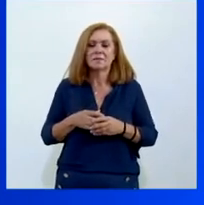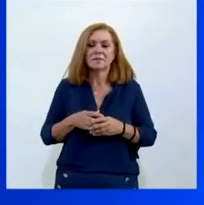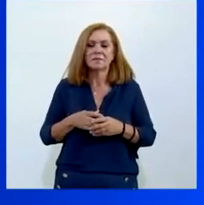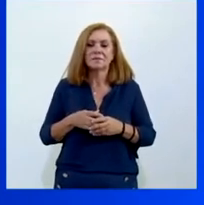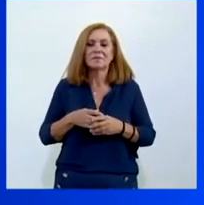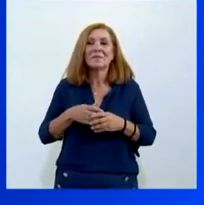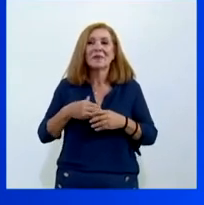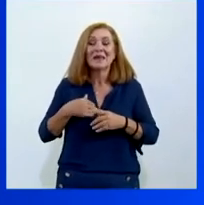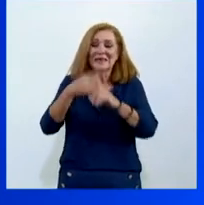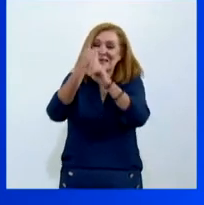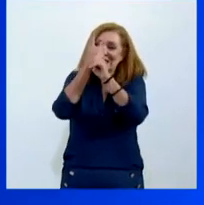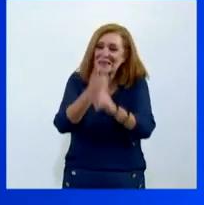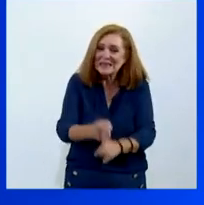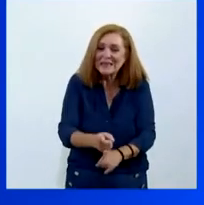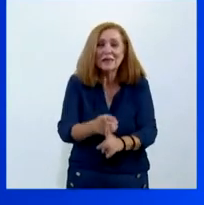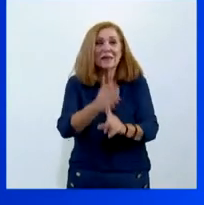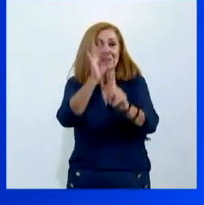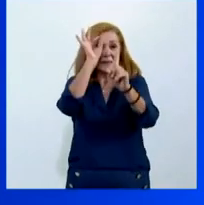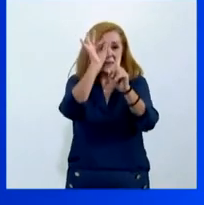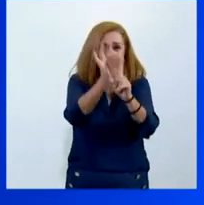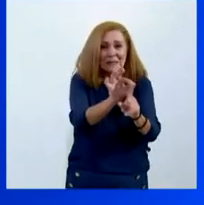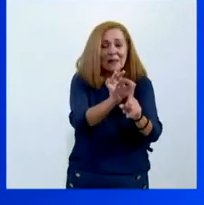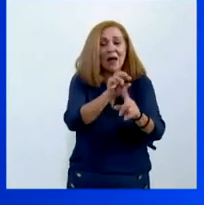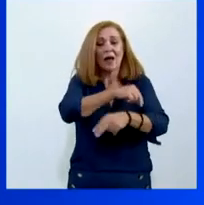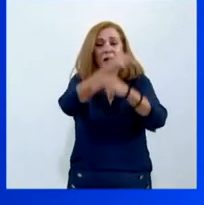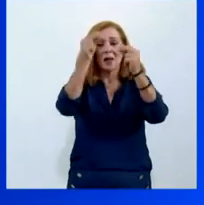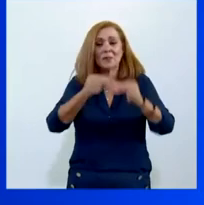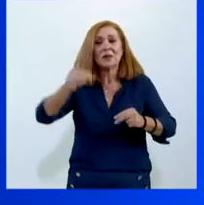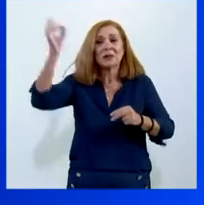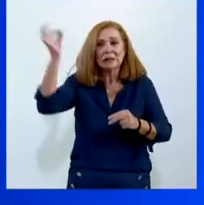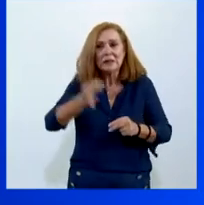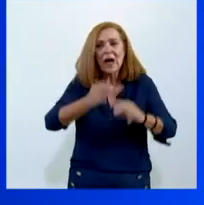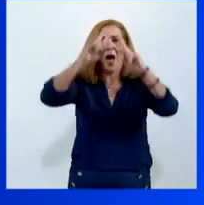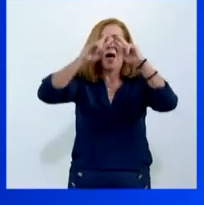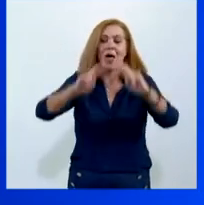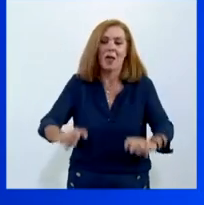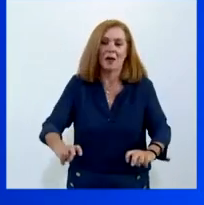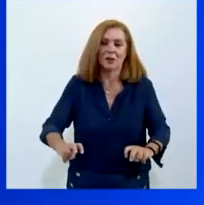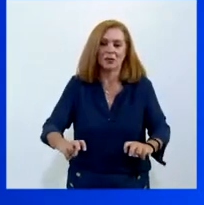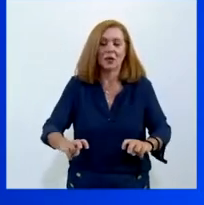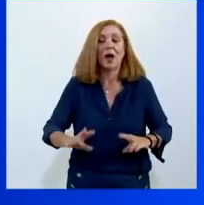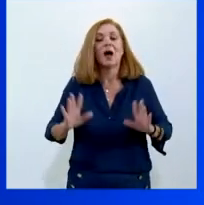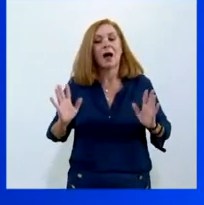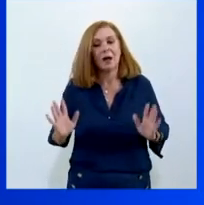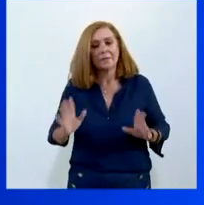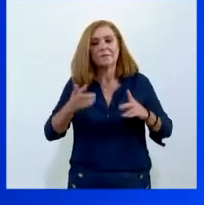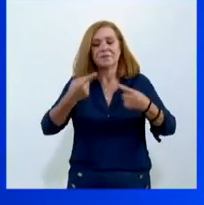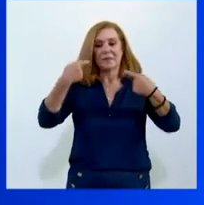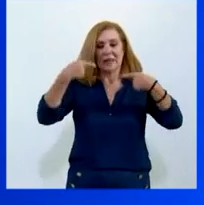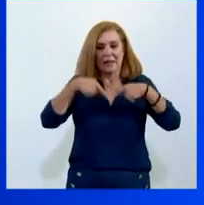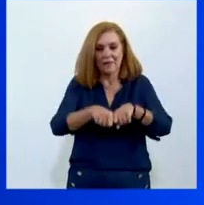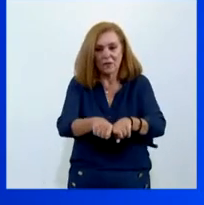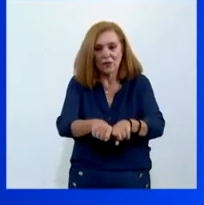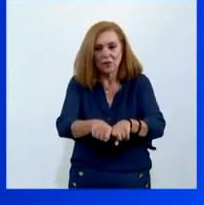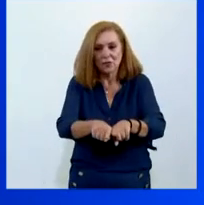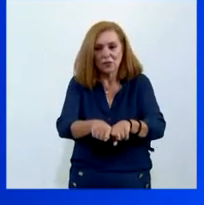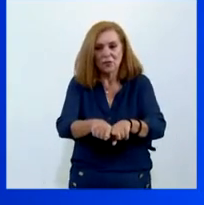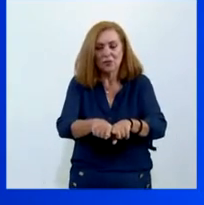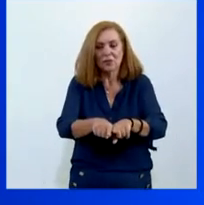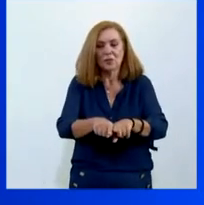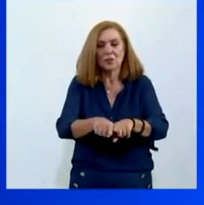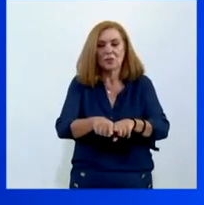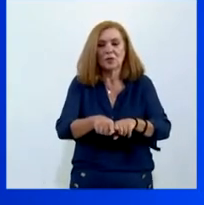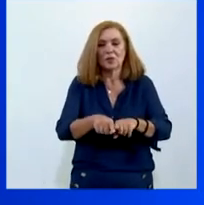πιο στοχευμένους και πιο αποτελεσματικούς ελέγχους. Ταυτόχρονα, ο δεκάλογος των